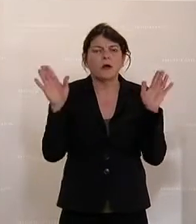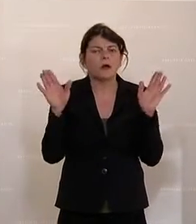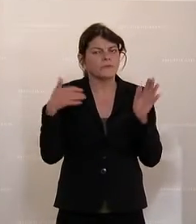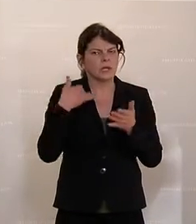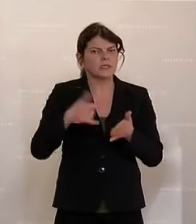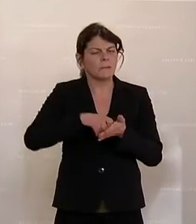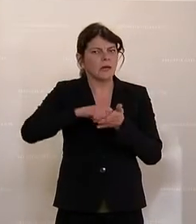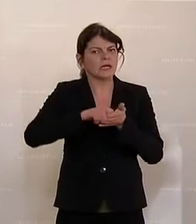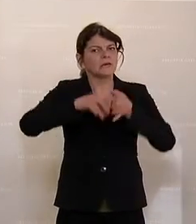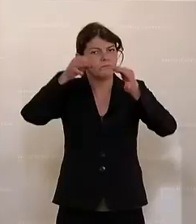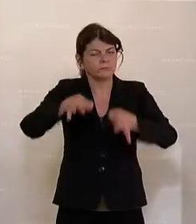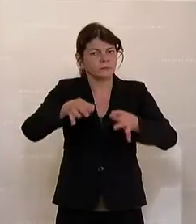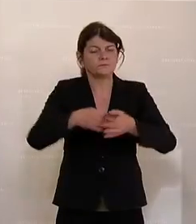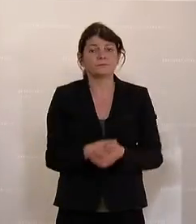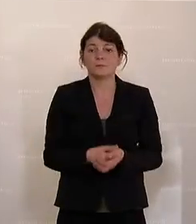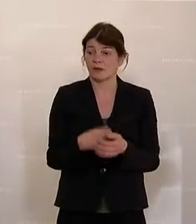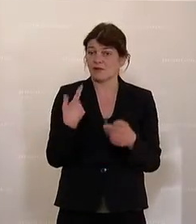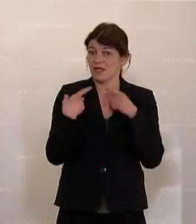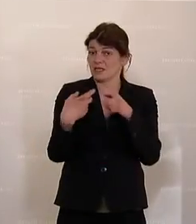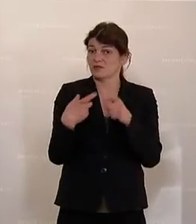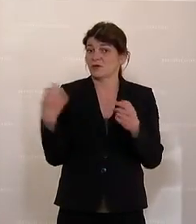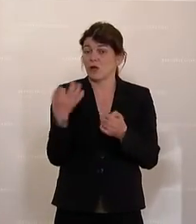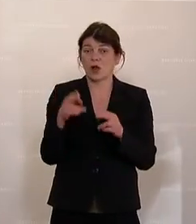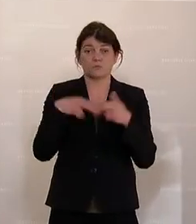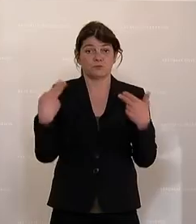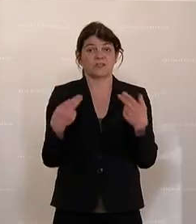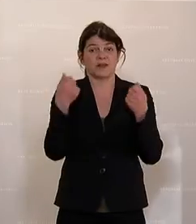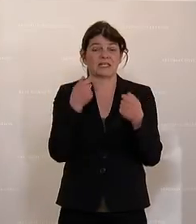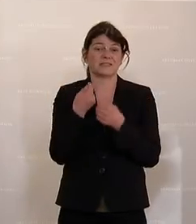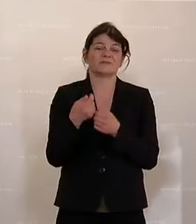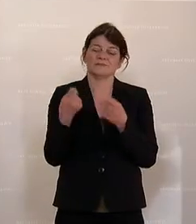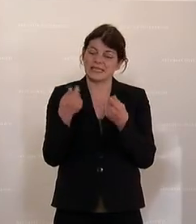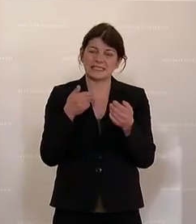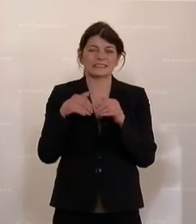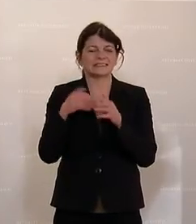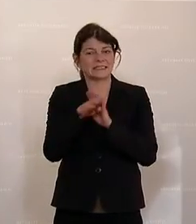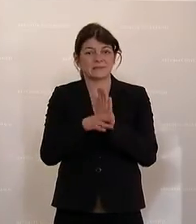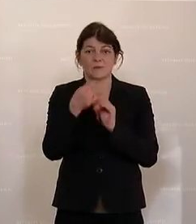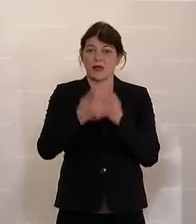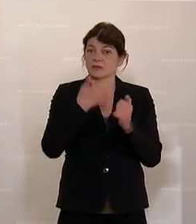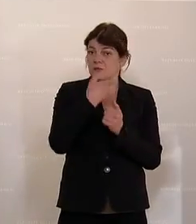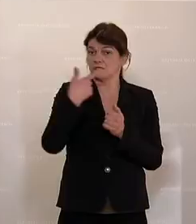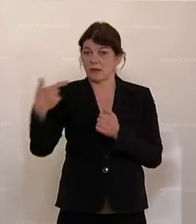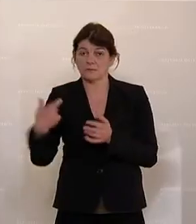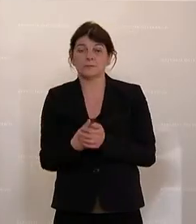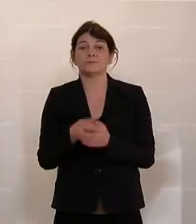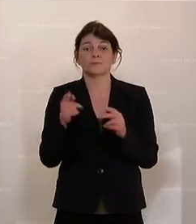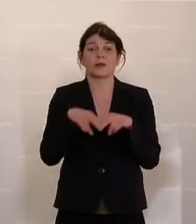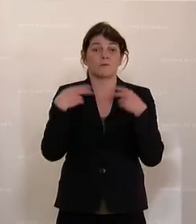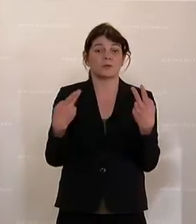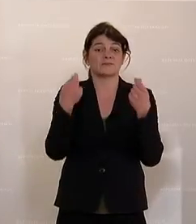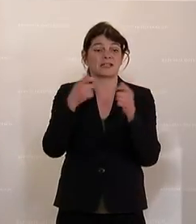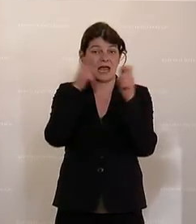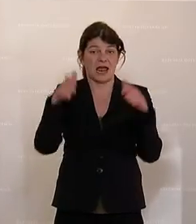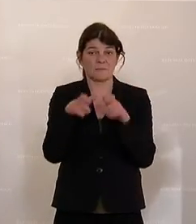berichtige tatsächlich, wir diskutieren heute das Bundesfinanzgesetz 2022, das